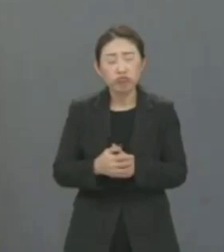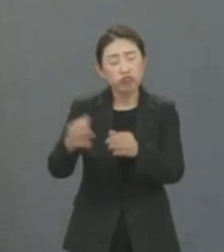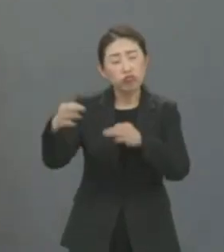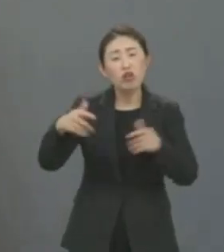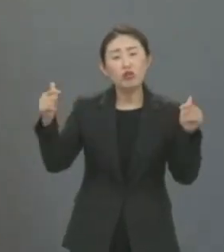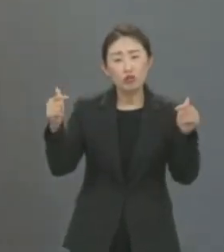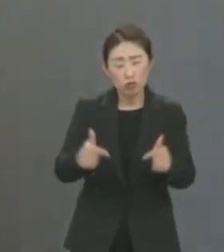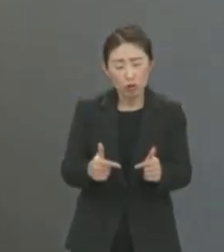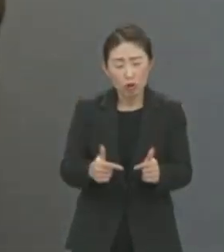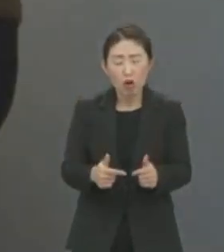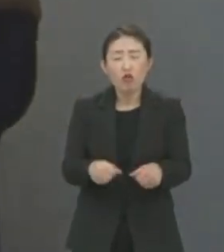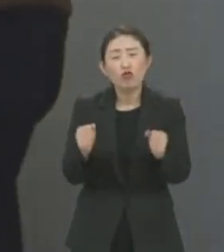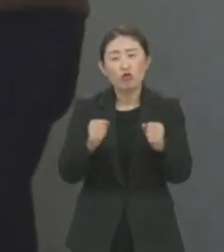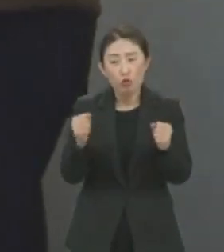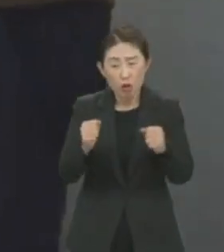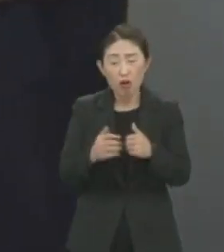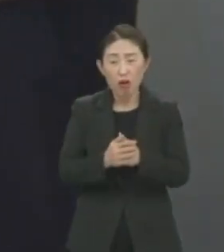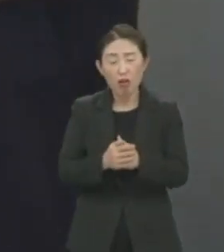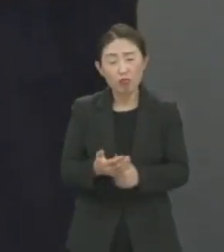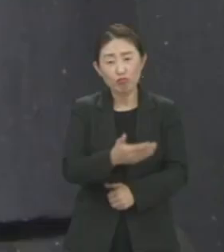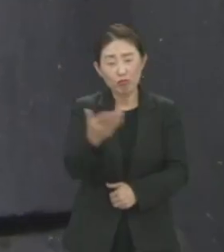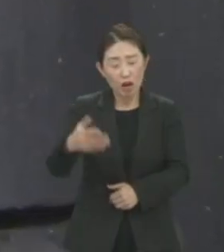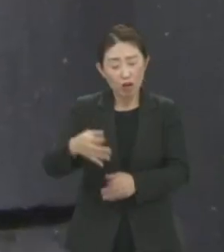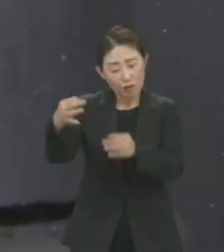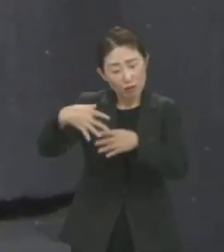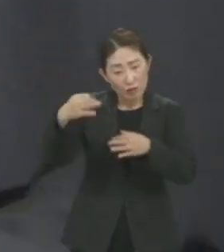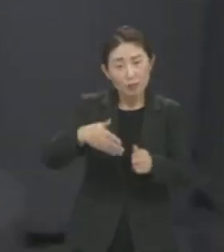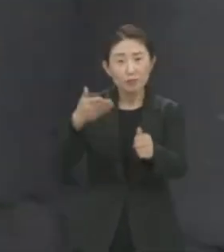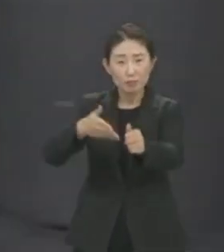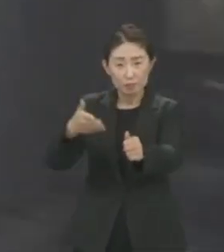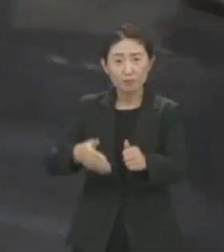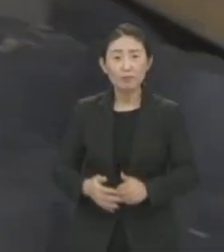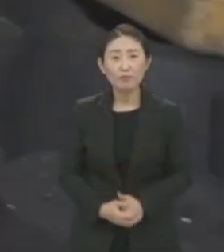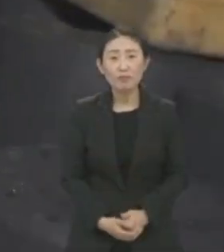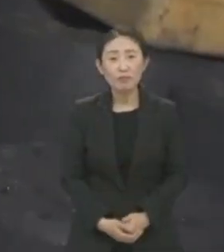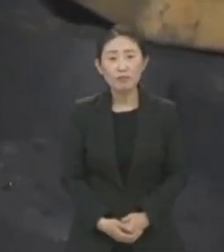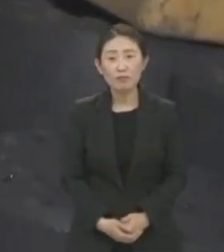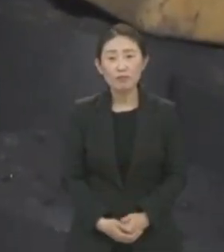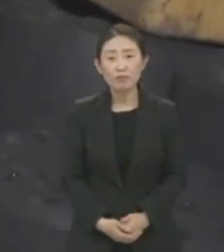놓인 이들을 위한 나눔의 불씨가 절실합니다. TJB 조형준입니다.